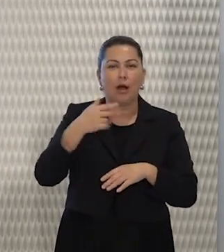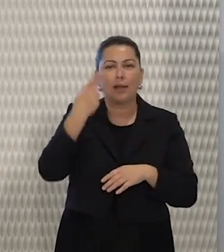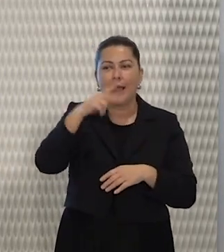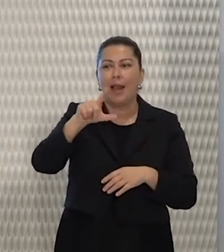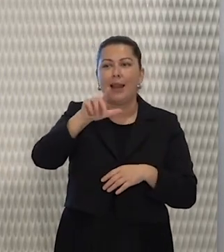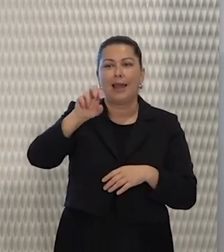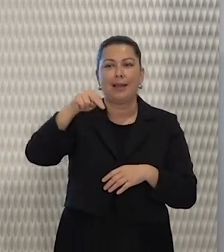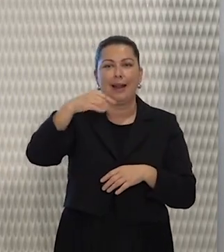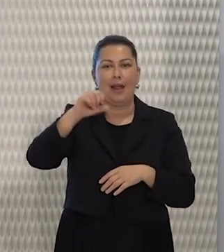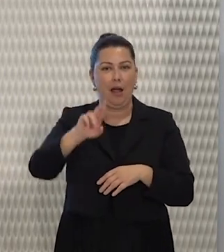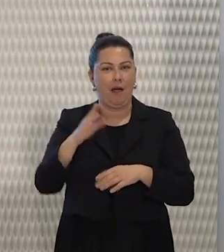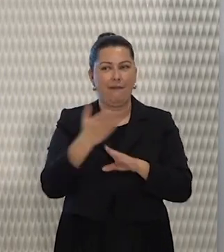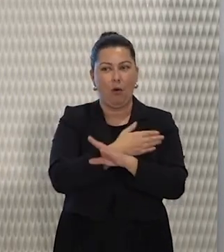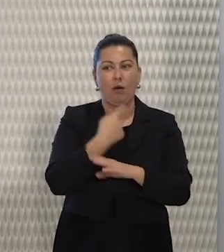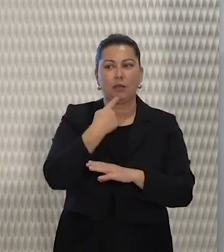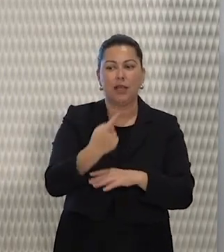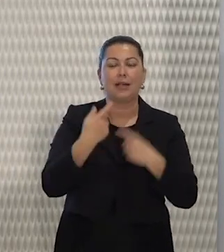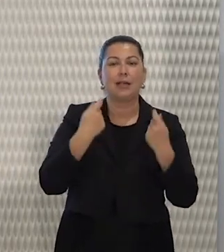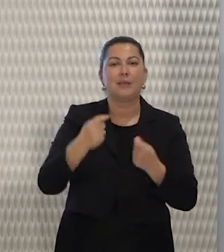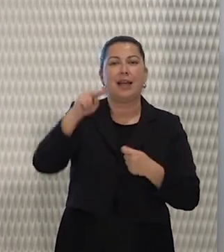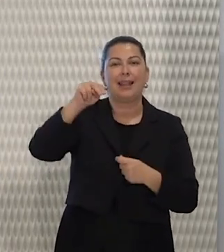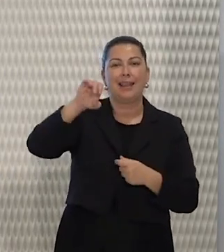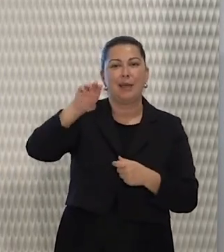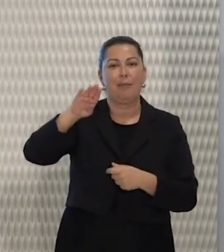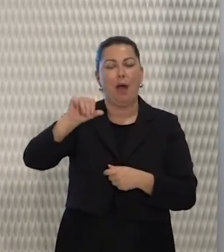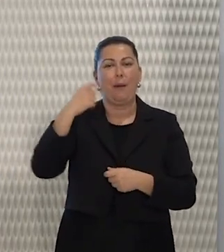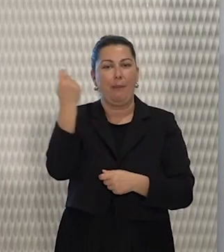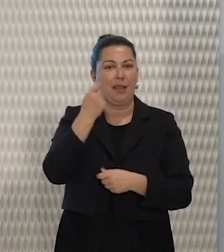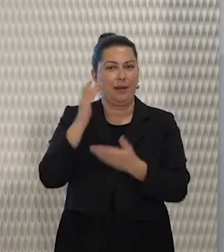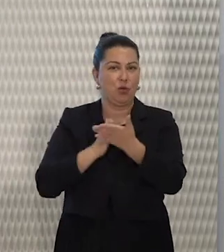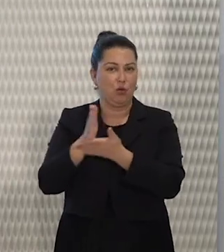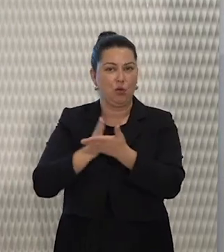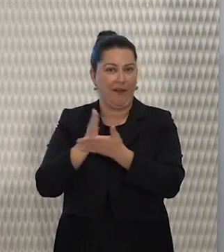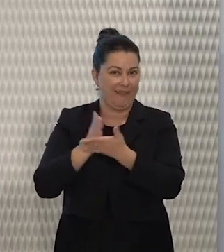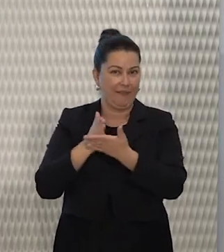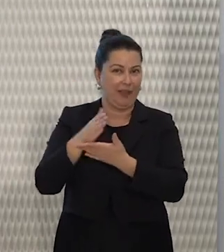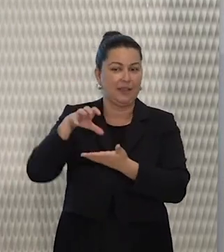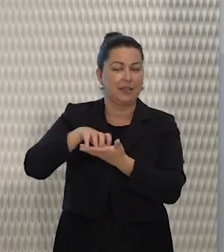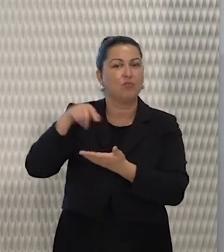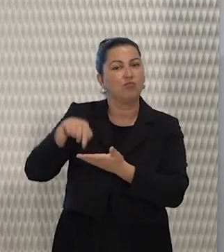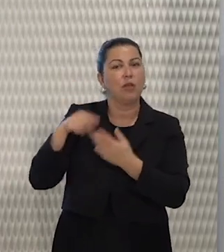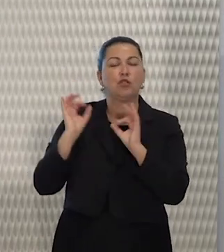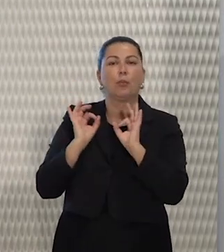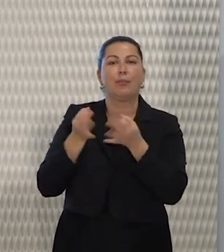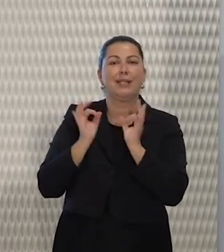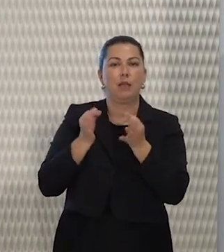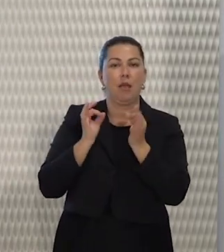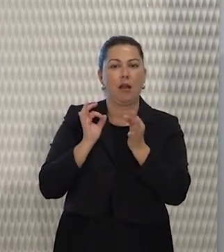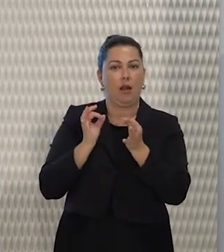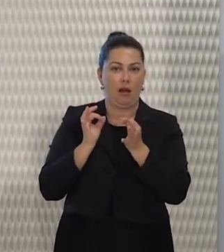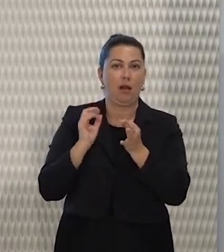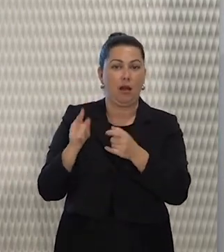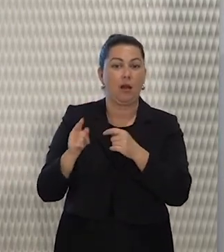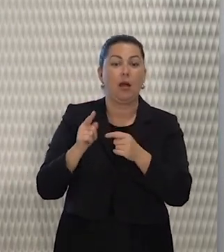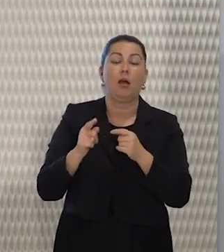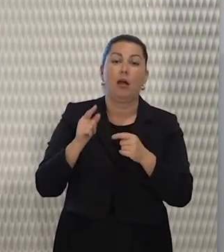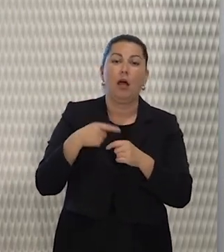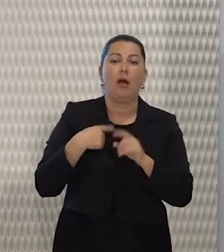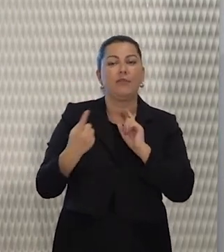es angesprochen, das Neva-Betriebsservice, das speziell eingerichtet wurde